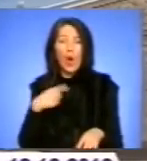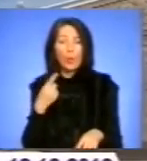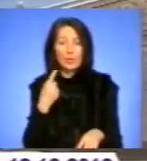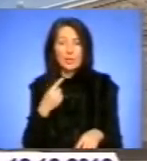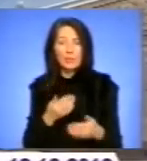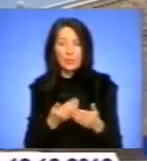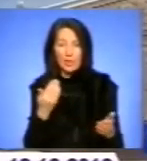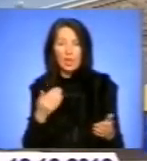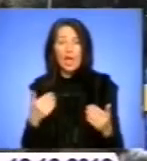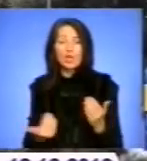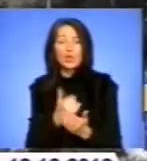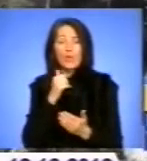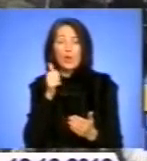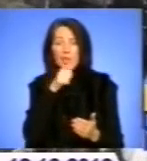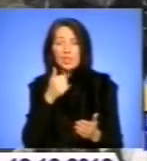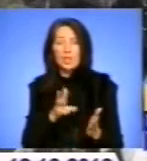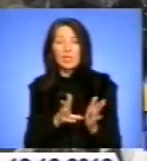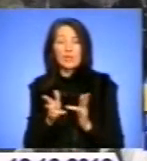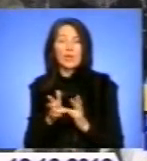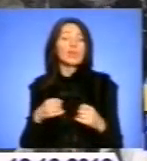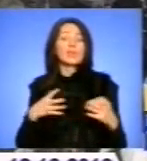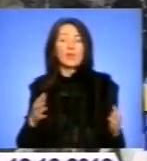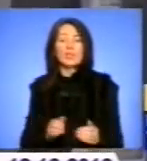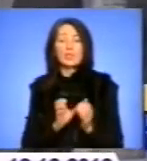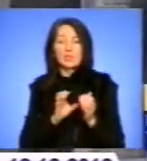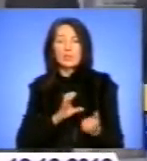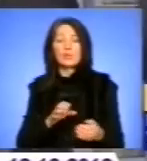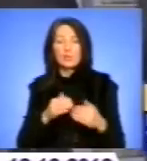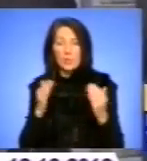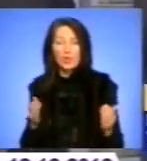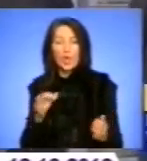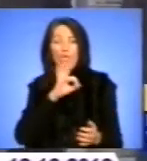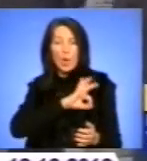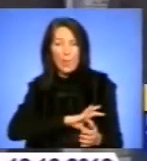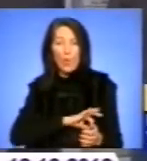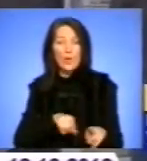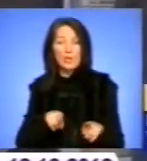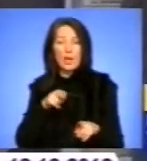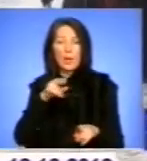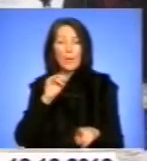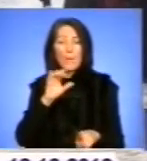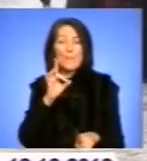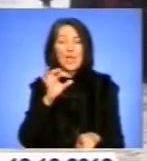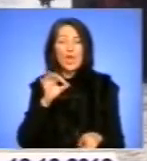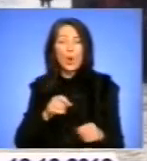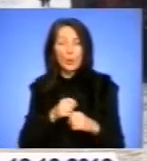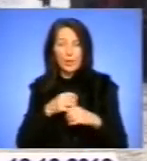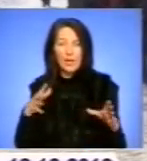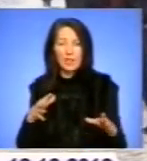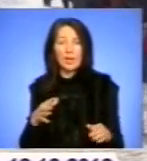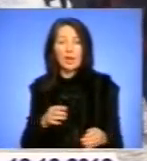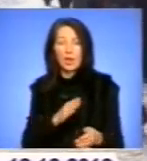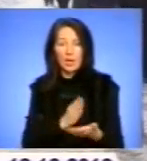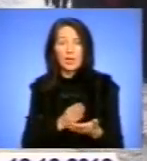Напередодні новорічних та різдвяних свят збільшується попит на піротехнічну продукцію. Такими товарами у ці дні заповнені багато торгівельних прилавків. Не менш актуальним